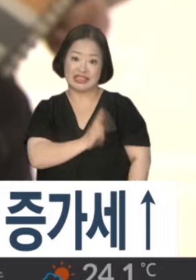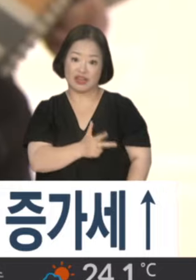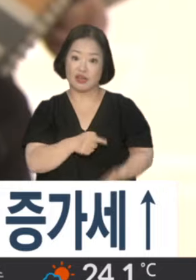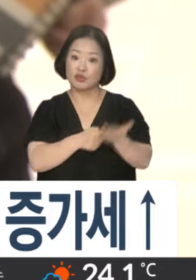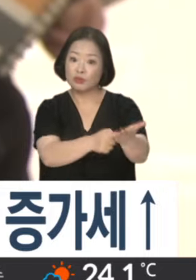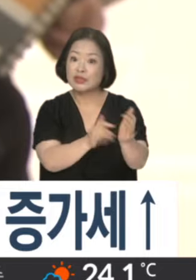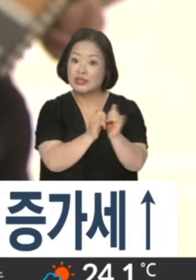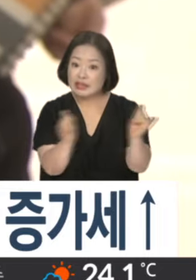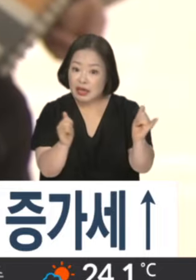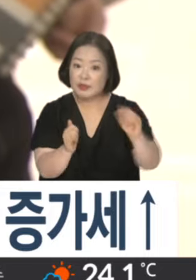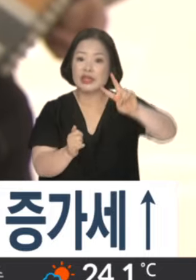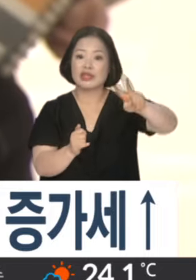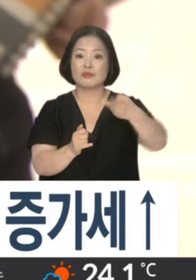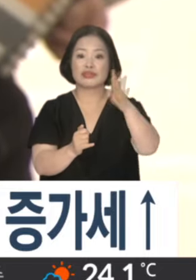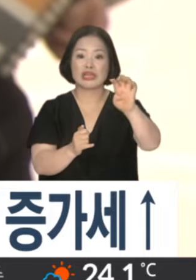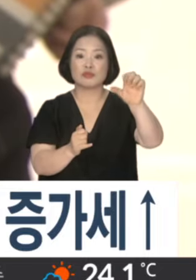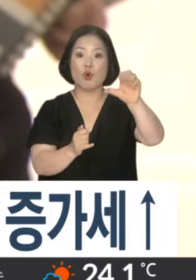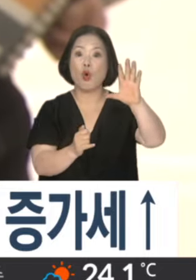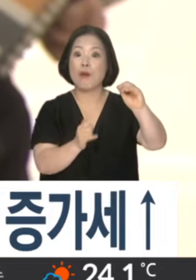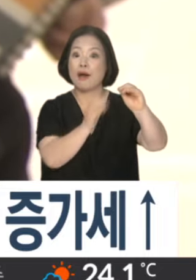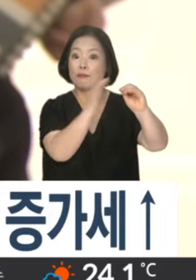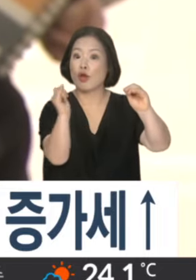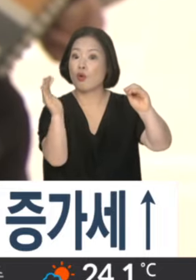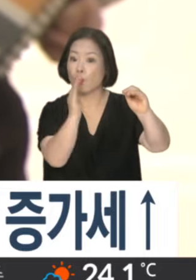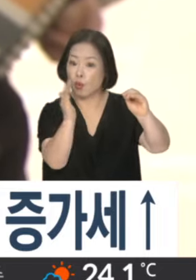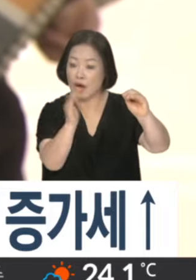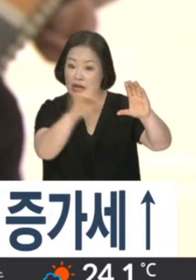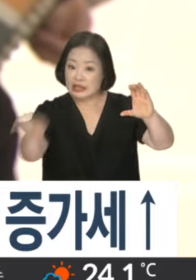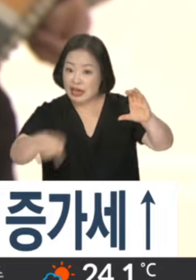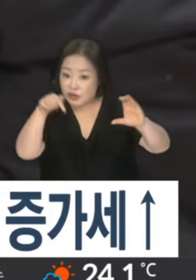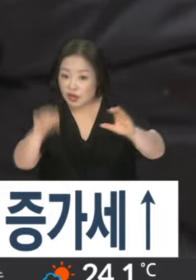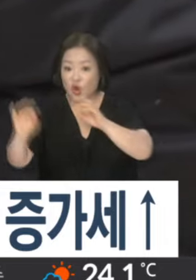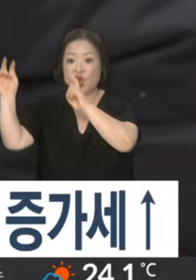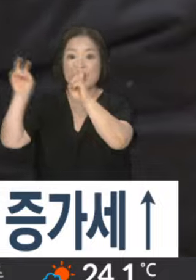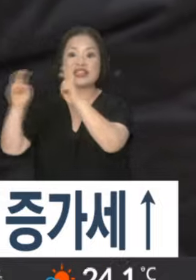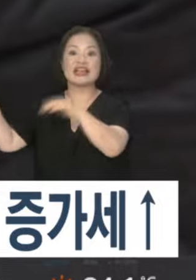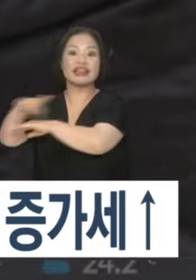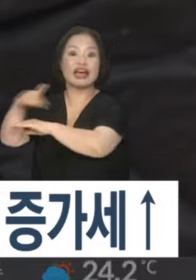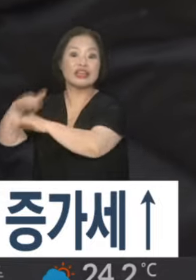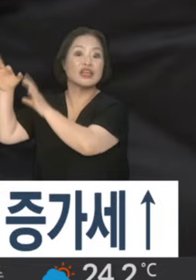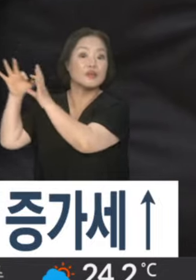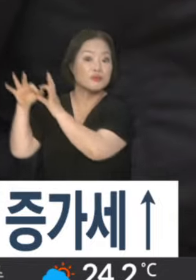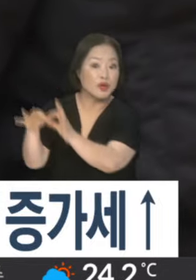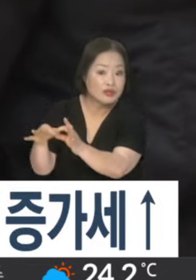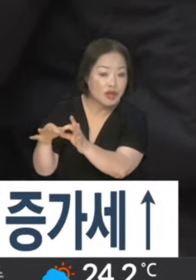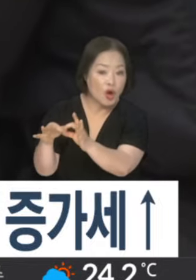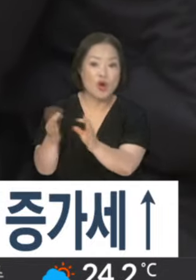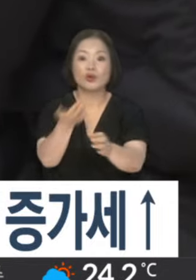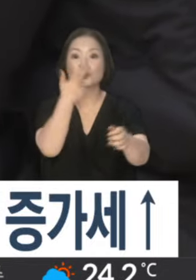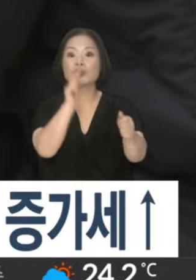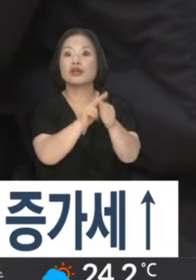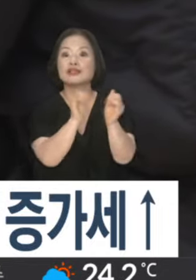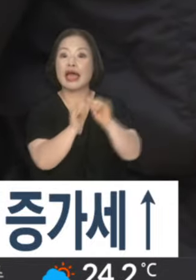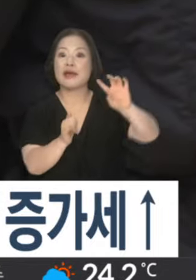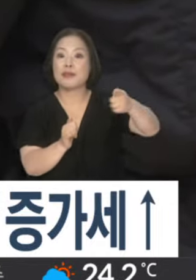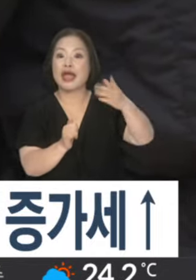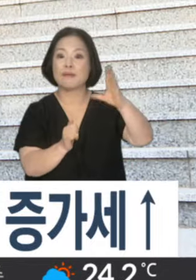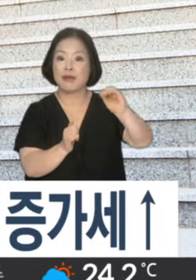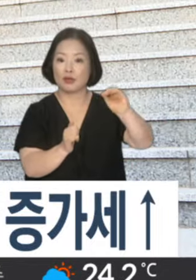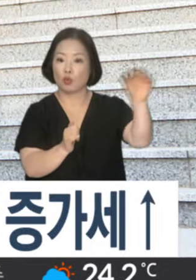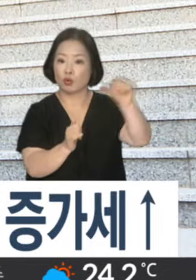접수한 사람은 245만 여명으로이 중에는 직장에 다니는 임금 근로자가 100만 5,000여명